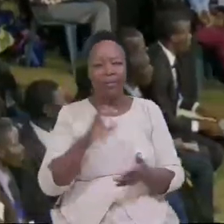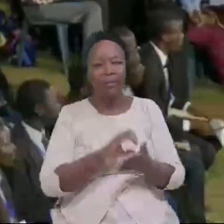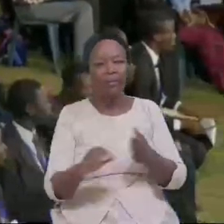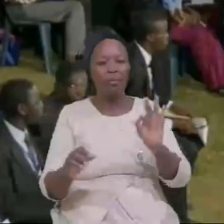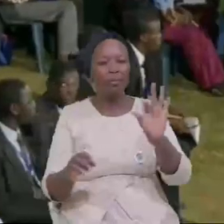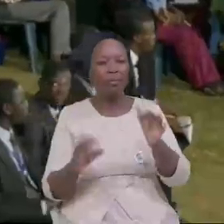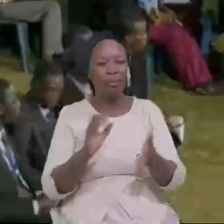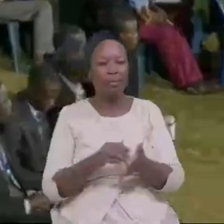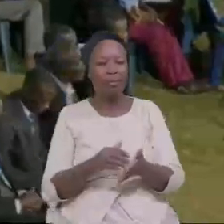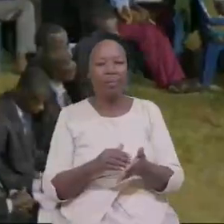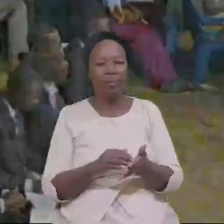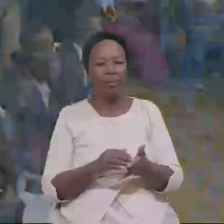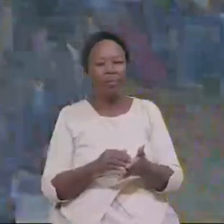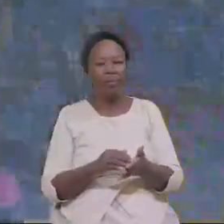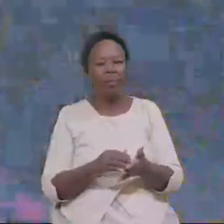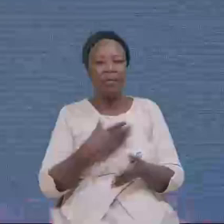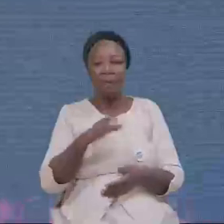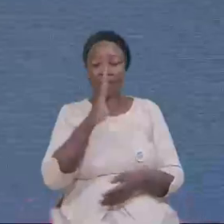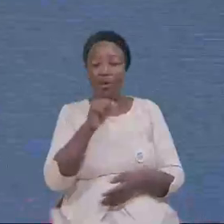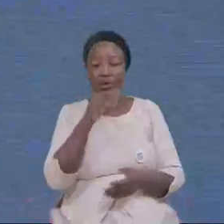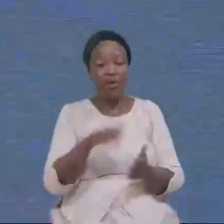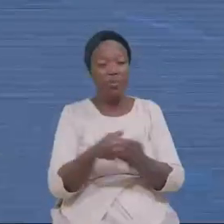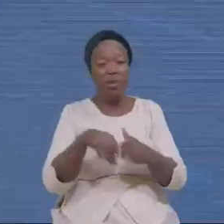19. Et sans faiblir dans la foi,